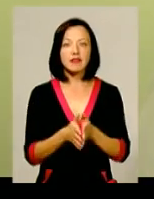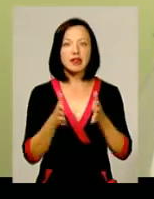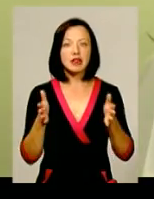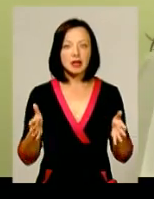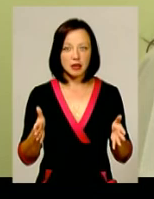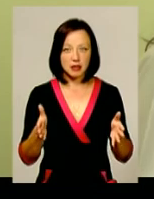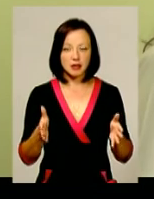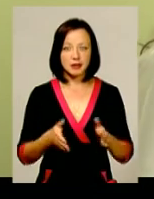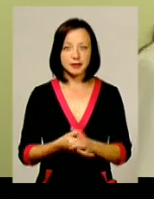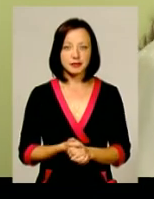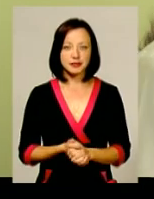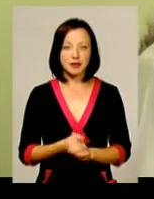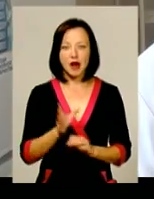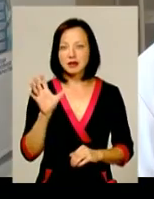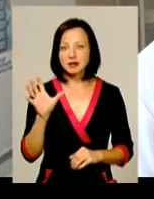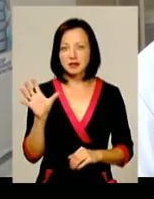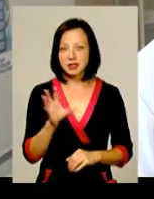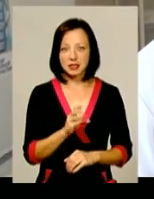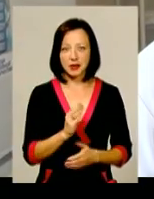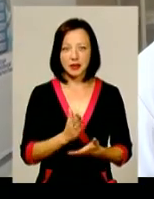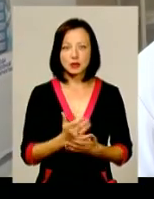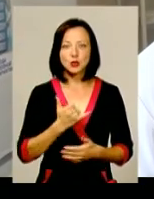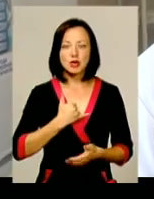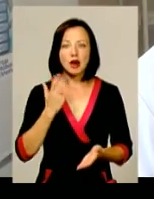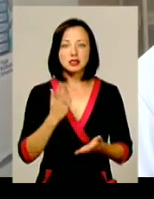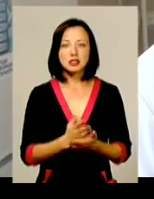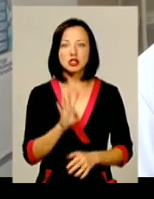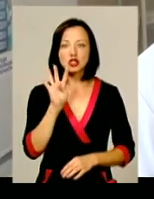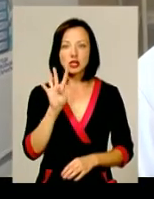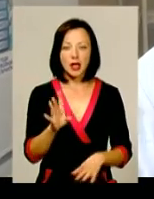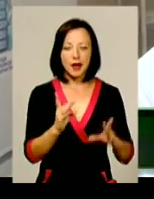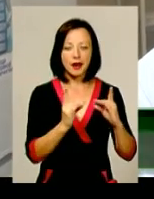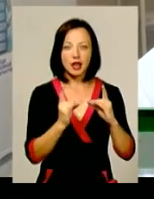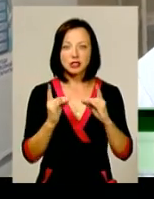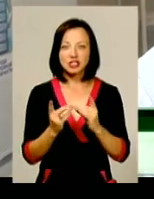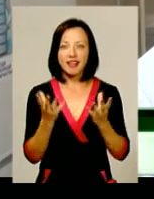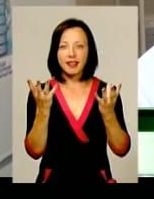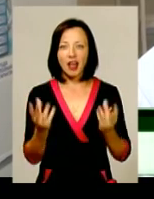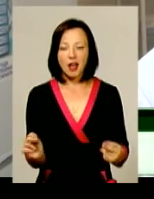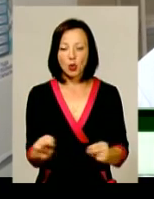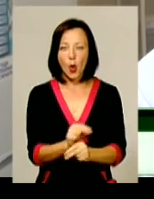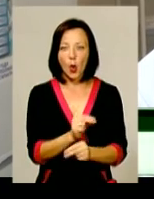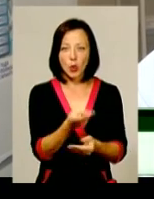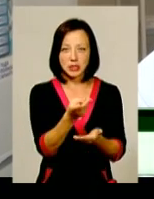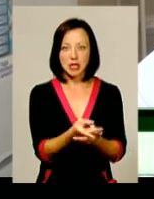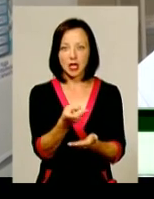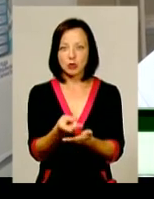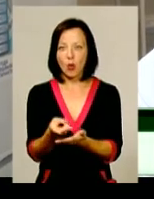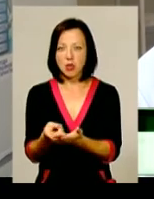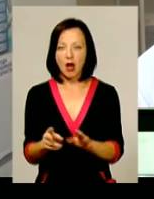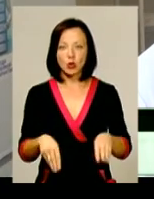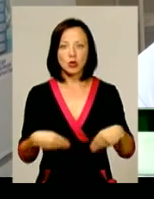великі. Ну, все. У нас є зараз 4 ліжка денного стаціонару, де ми можемо спокійно